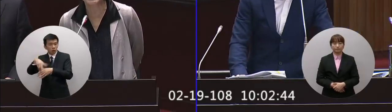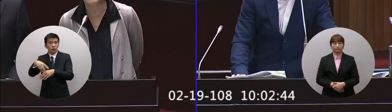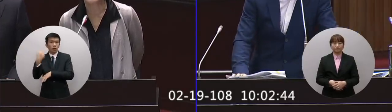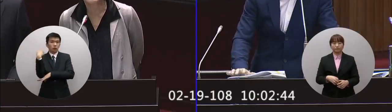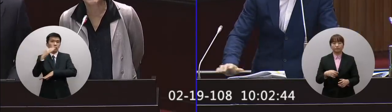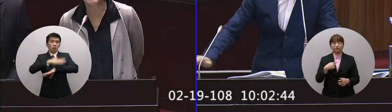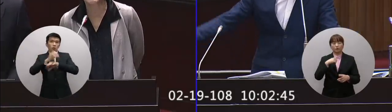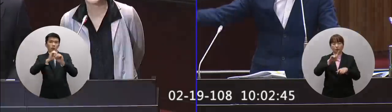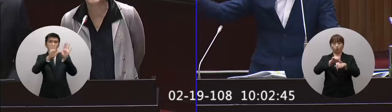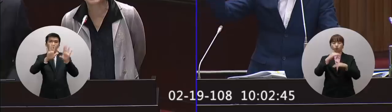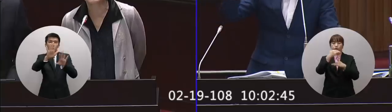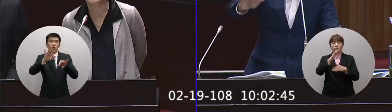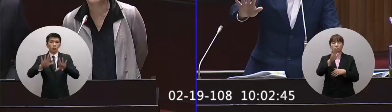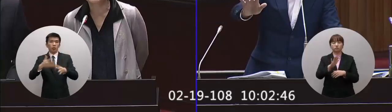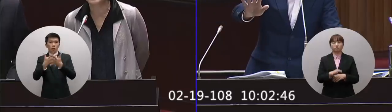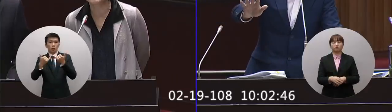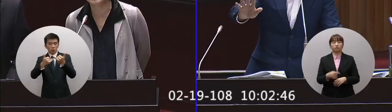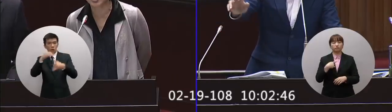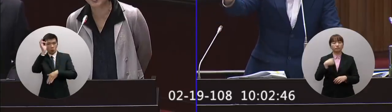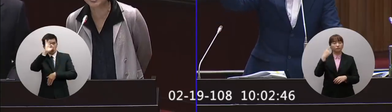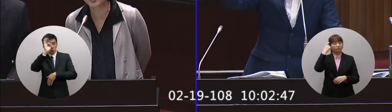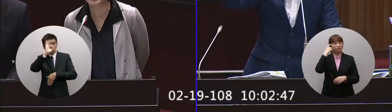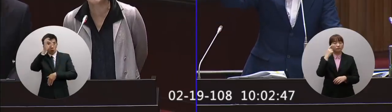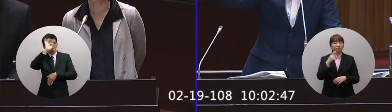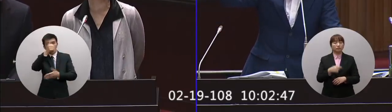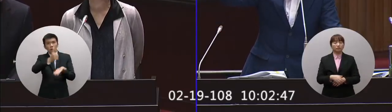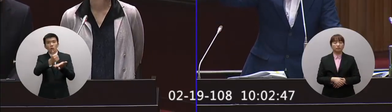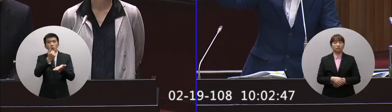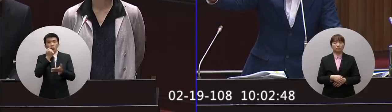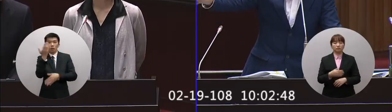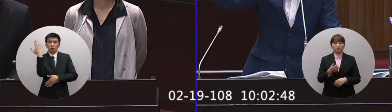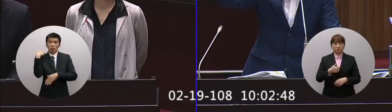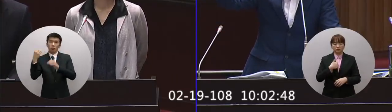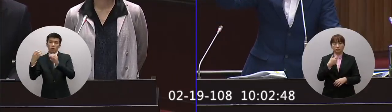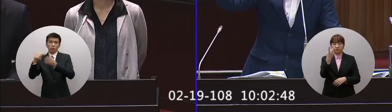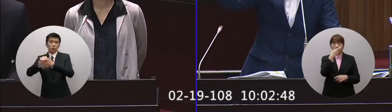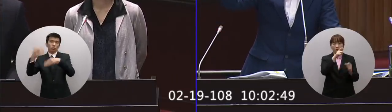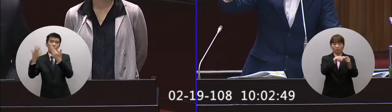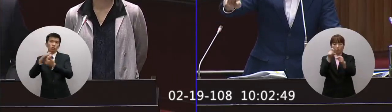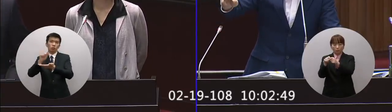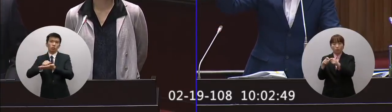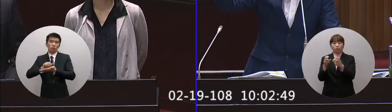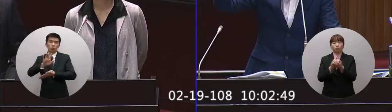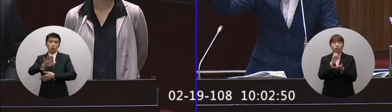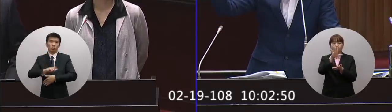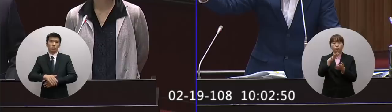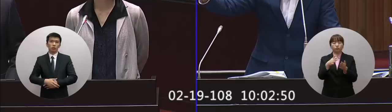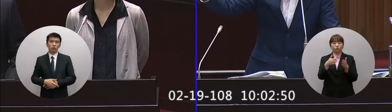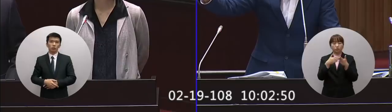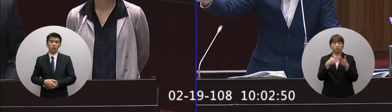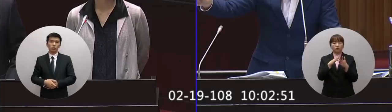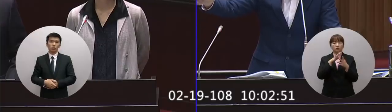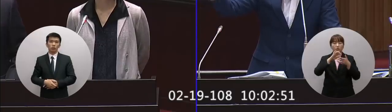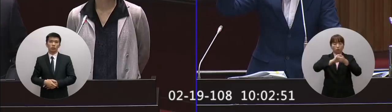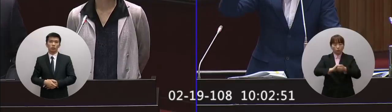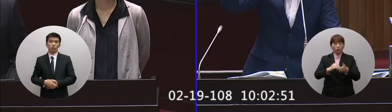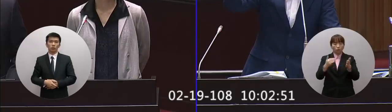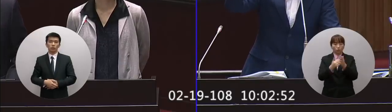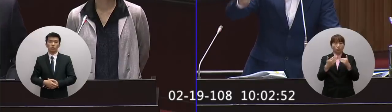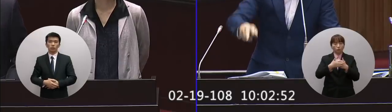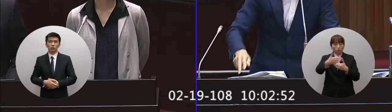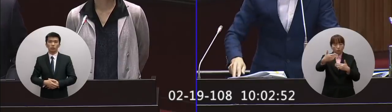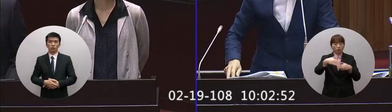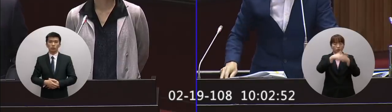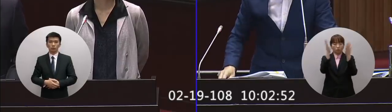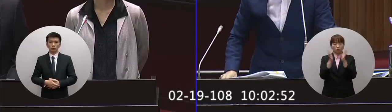在网络上都可以看得到当时讨论的过程。 我真的有两个方向跟大家报告，甚至整个方向决定的过程直